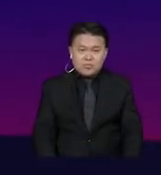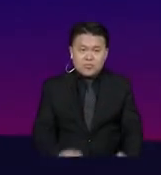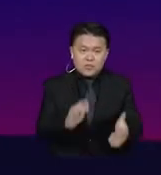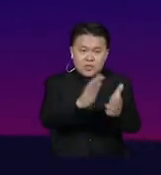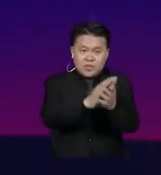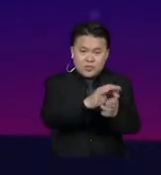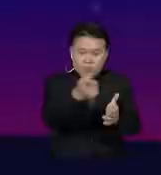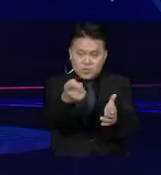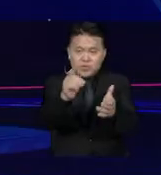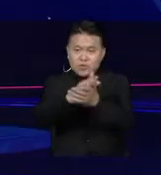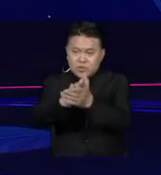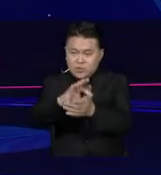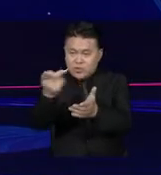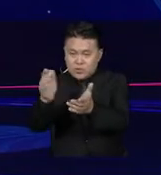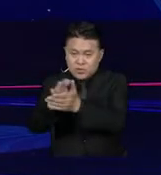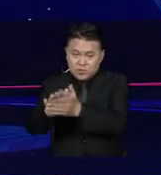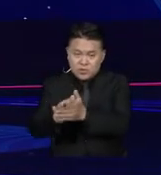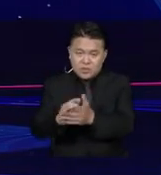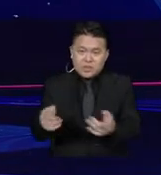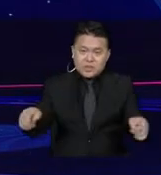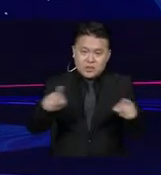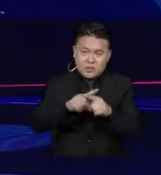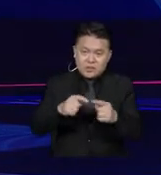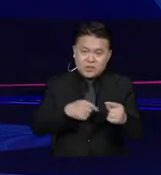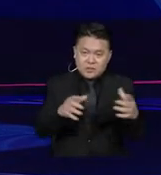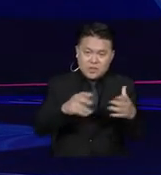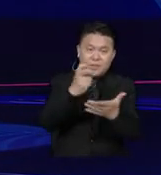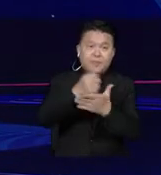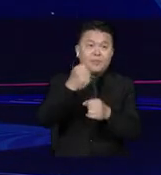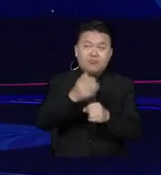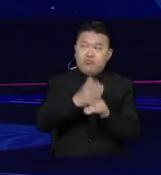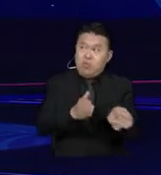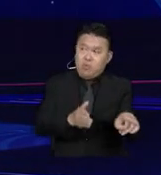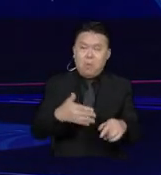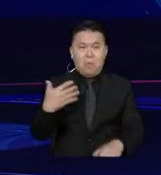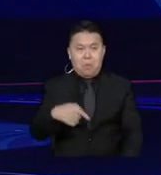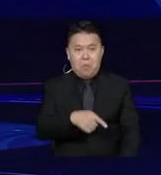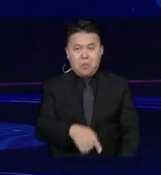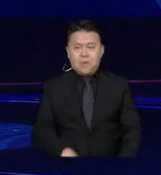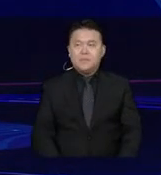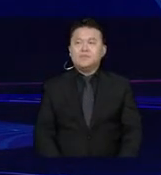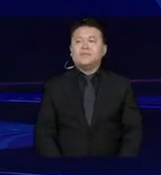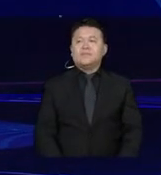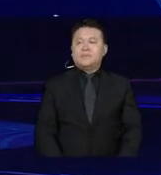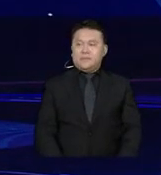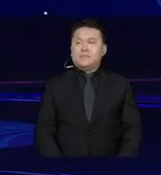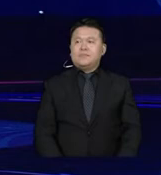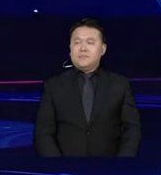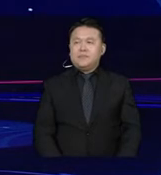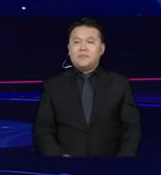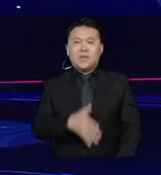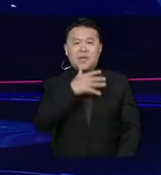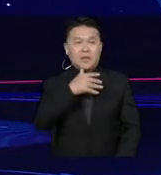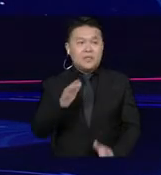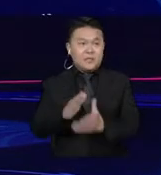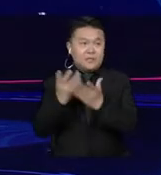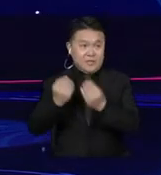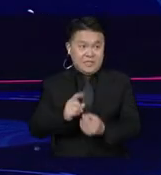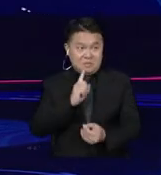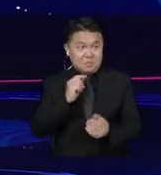they write bills together. 네. 강연 중에 그 농구팀의 예를 들어주시기도 했는데요. 그만큼